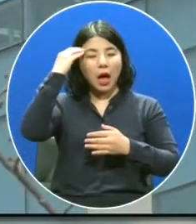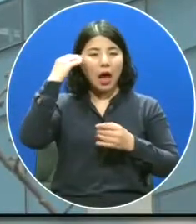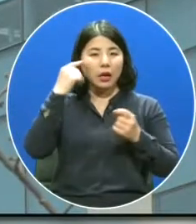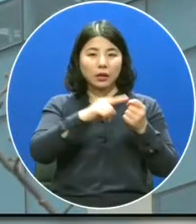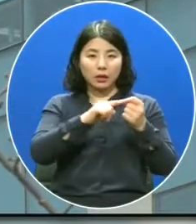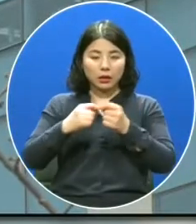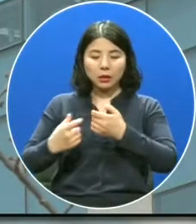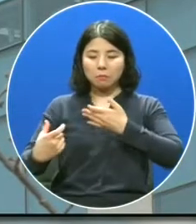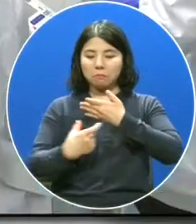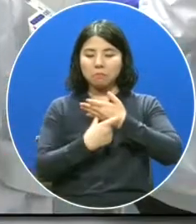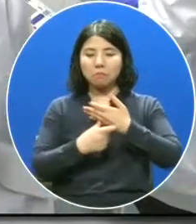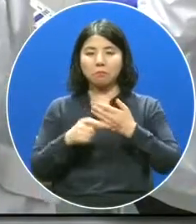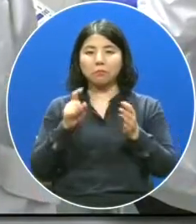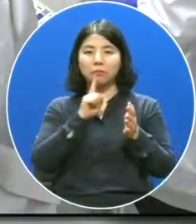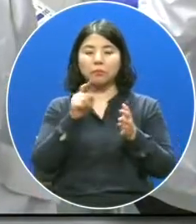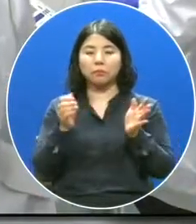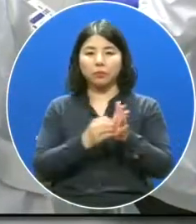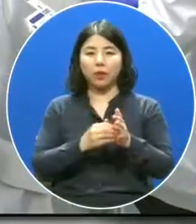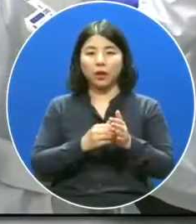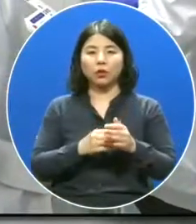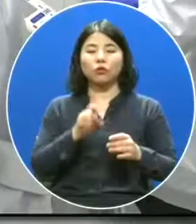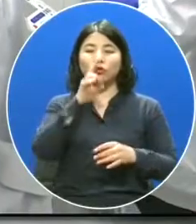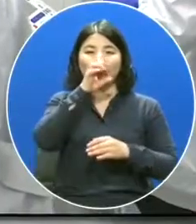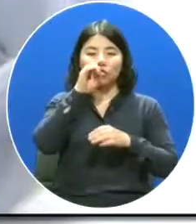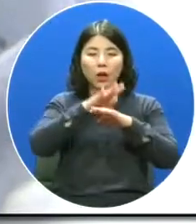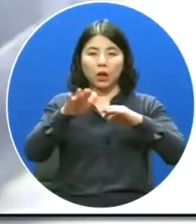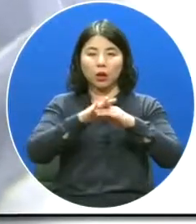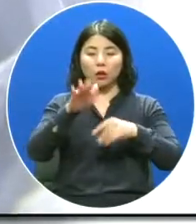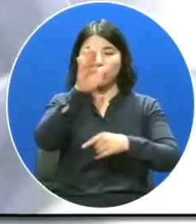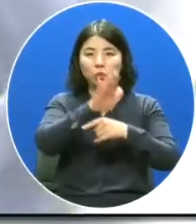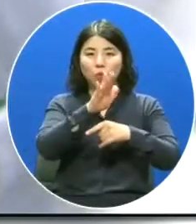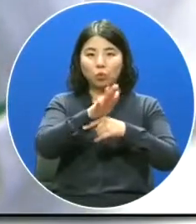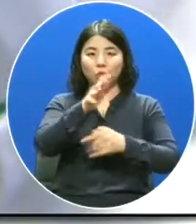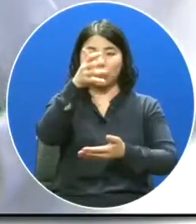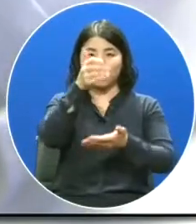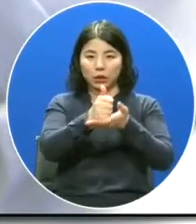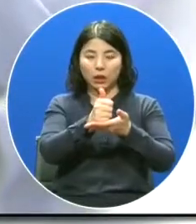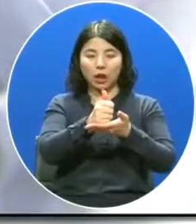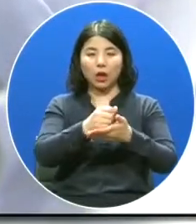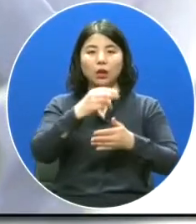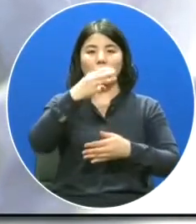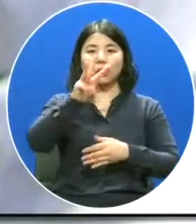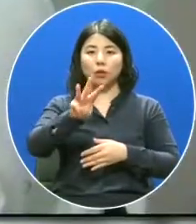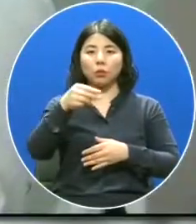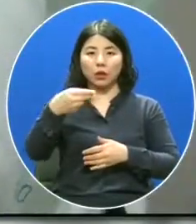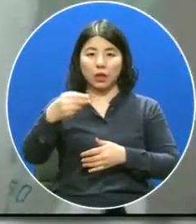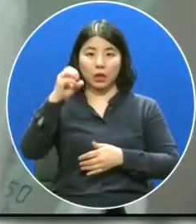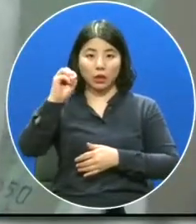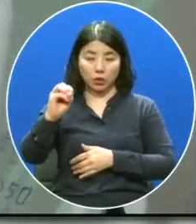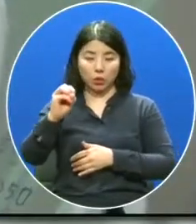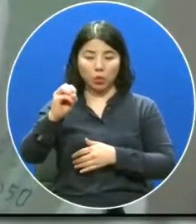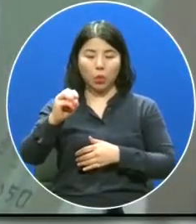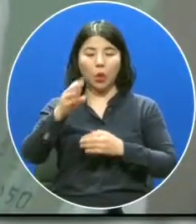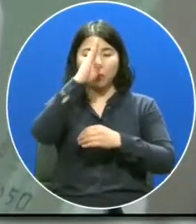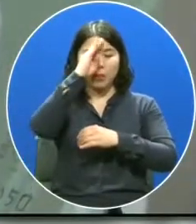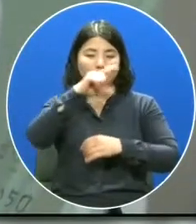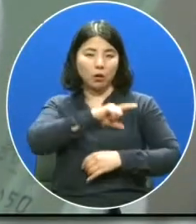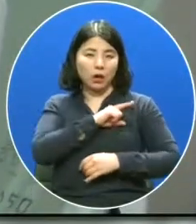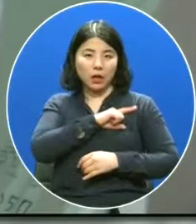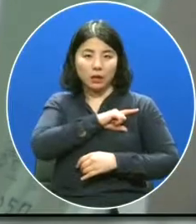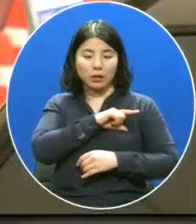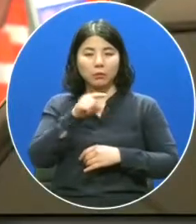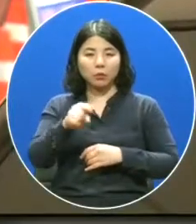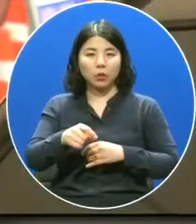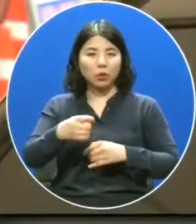한글 표기를 공지했습니다. 중수본 김강립 부본부장은 WHO가 질병의 이름에